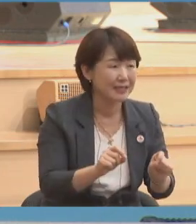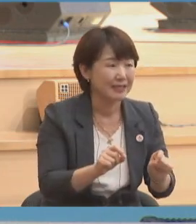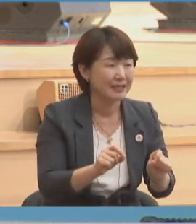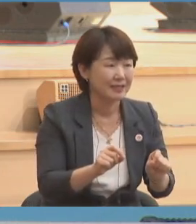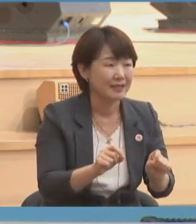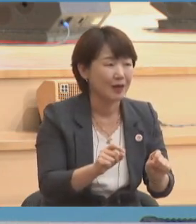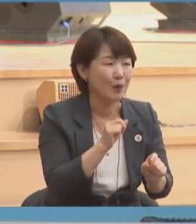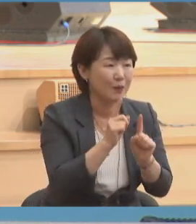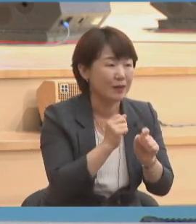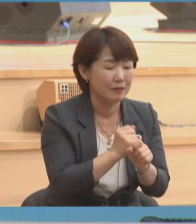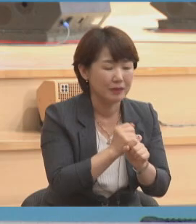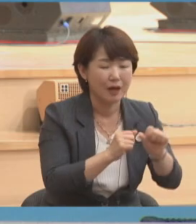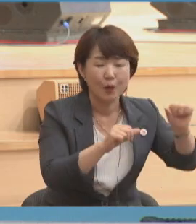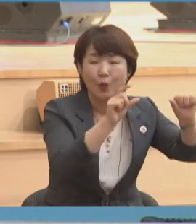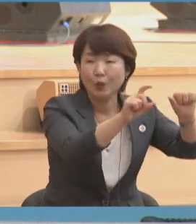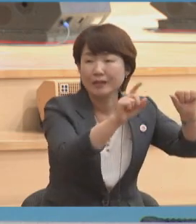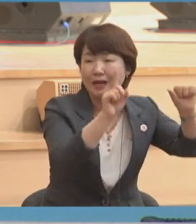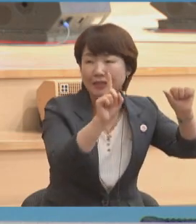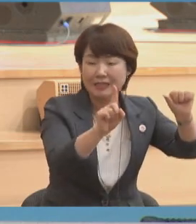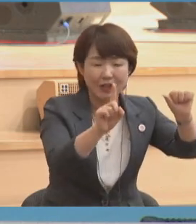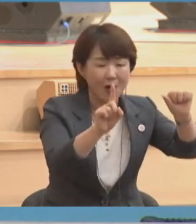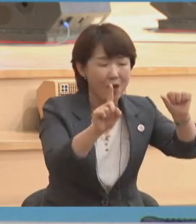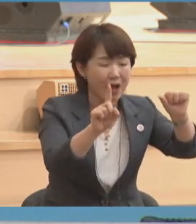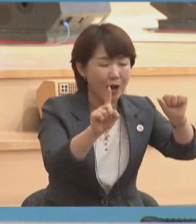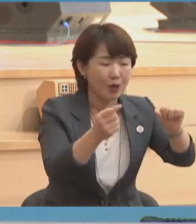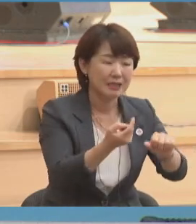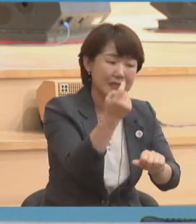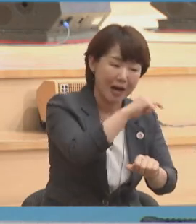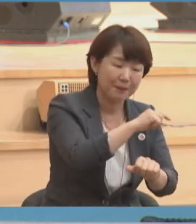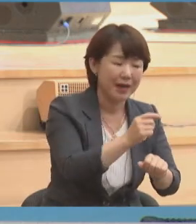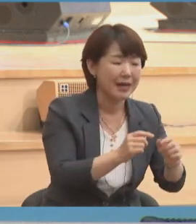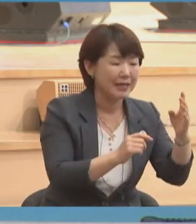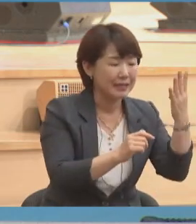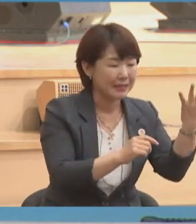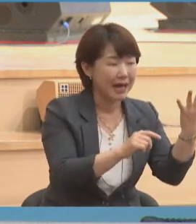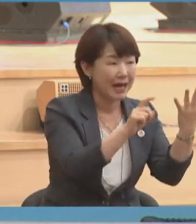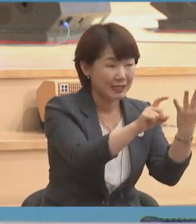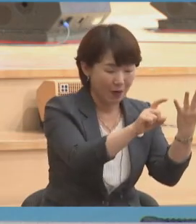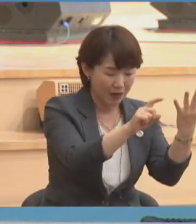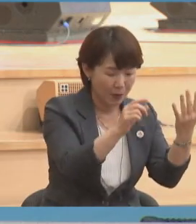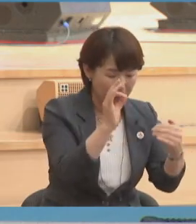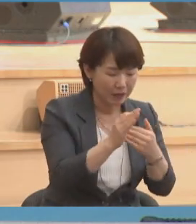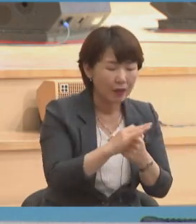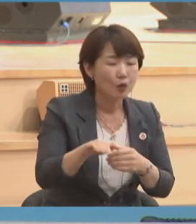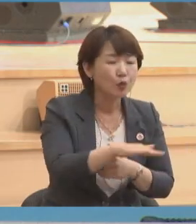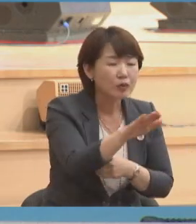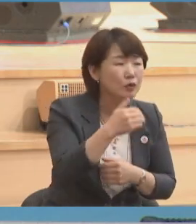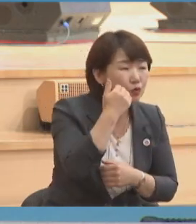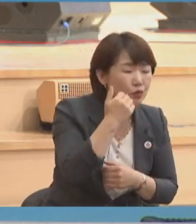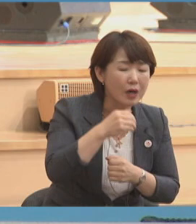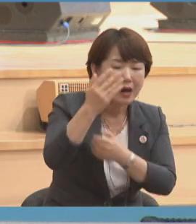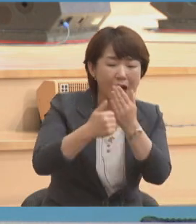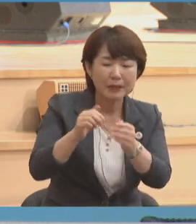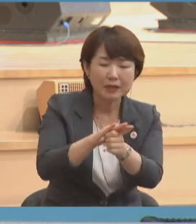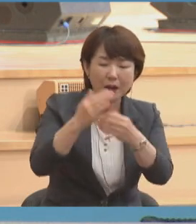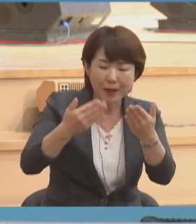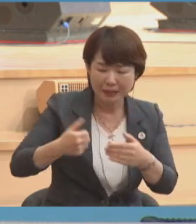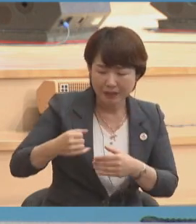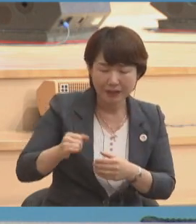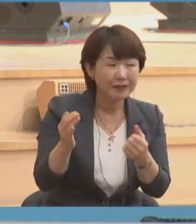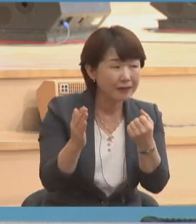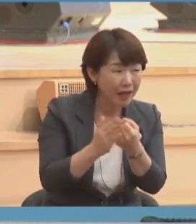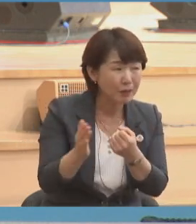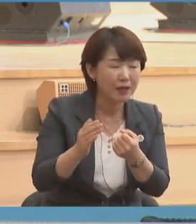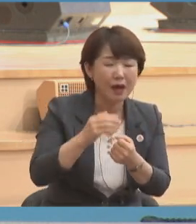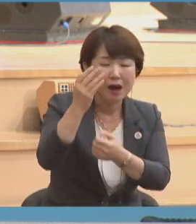마지막 절과 5장 첫 절을 연결하면 어떻게 되냐, 우리는 하나님의 사랑받은 자녀이기 때문에 아버지를 닮아 다른